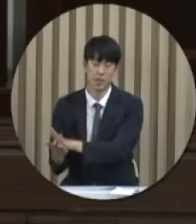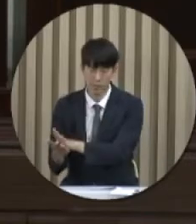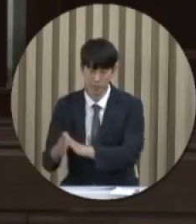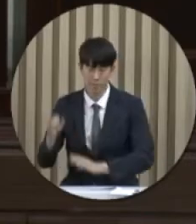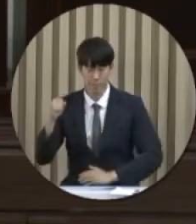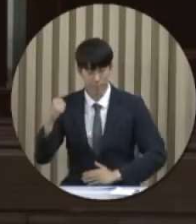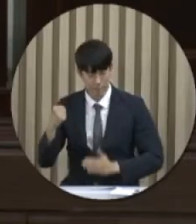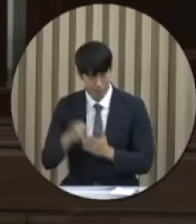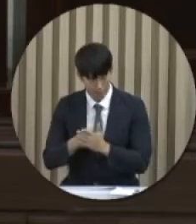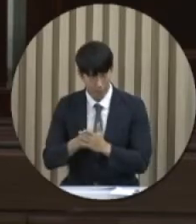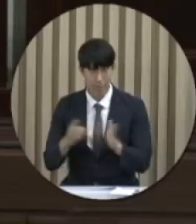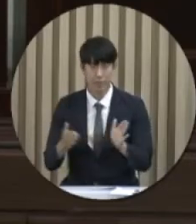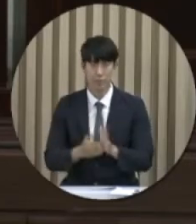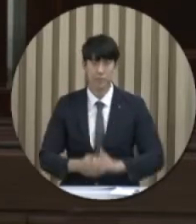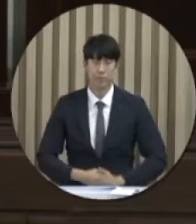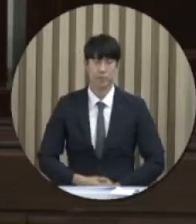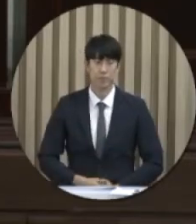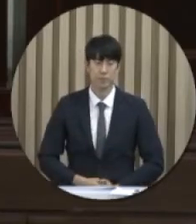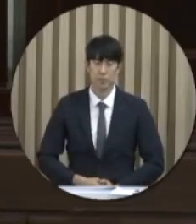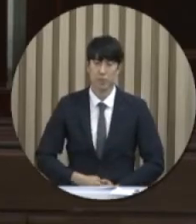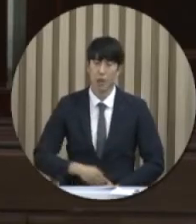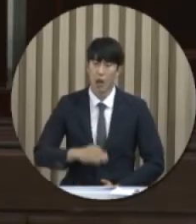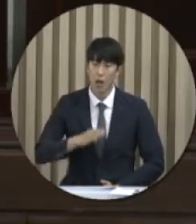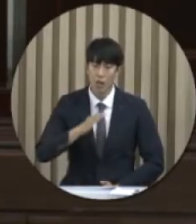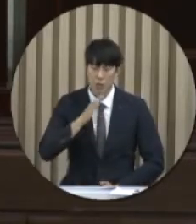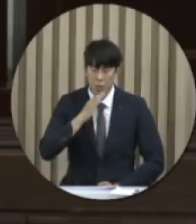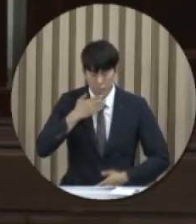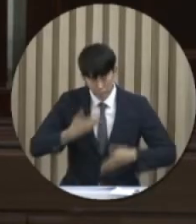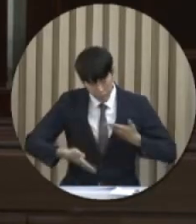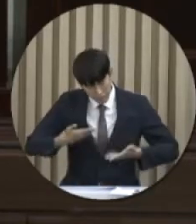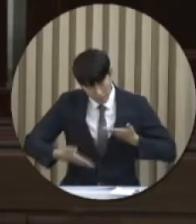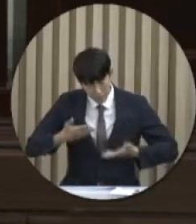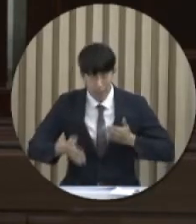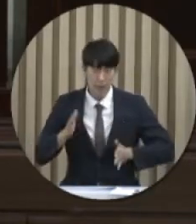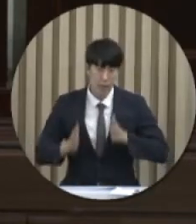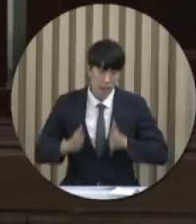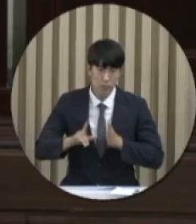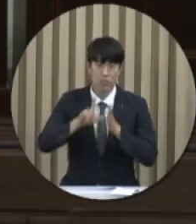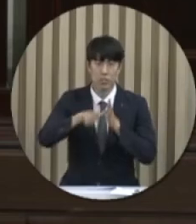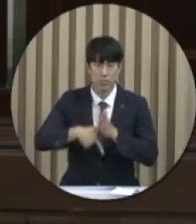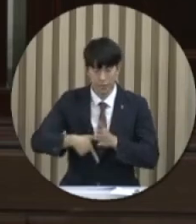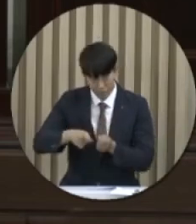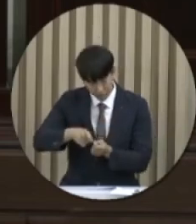다짐했었습니다. 정말 숨가쁘게 달려온 시간들이었습니다.